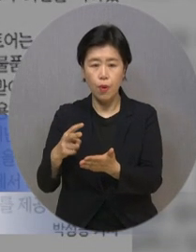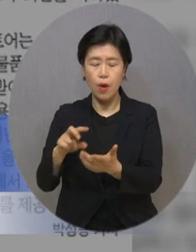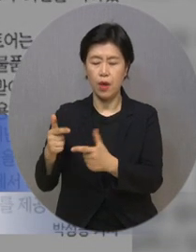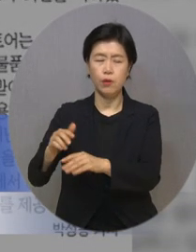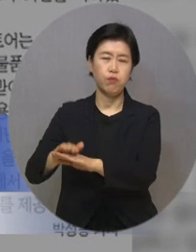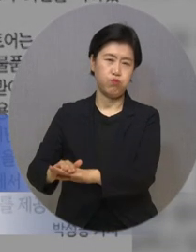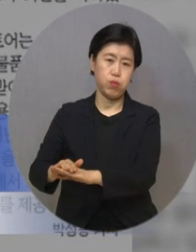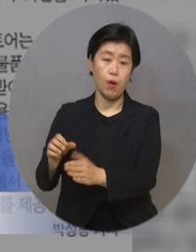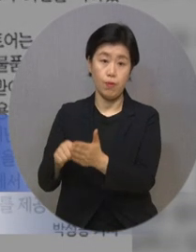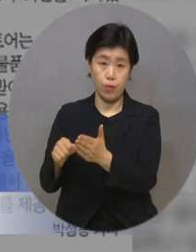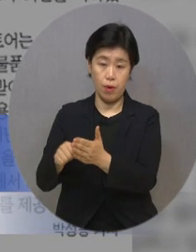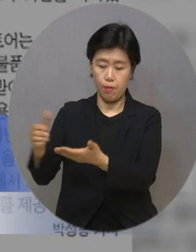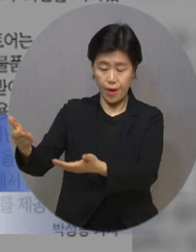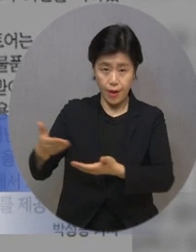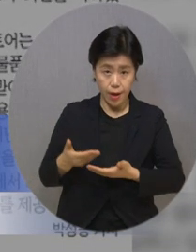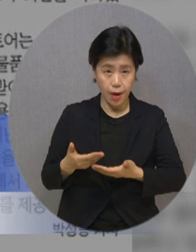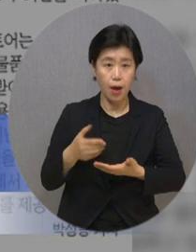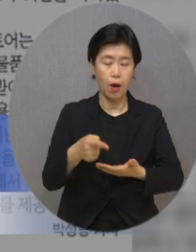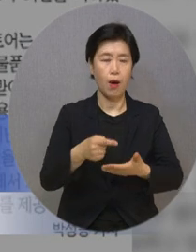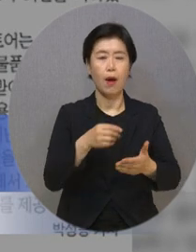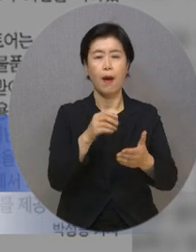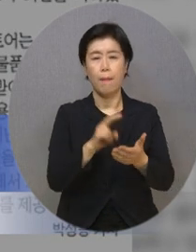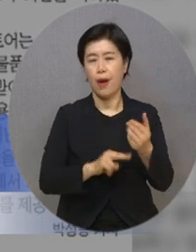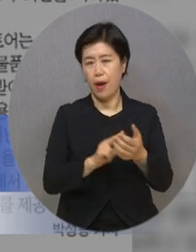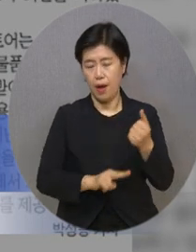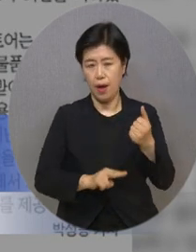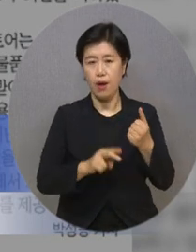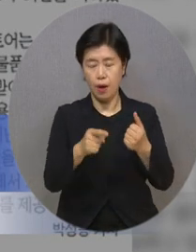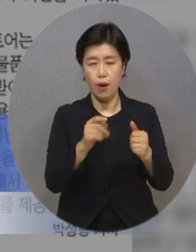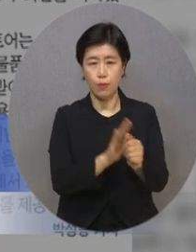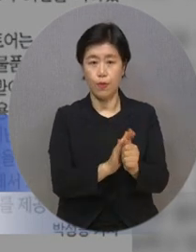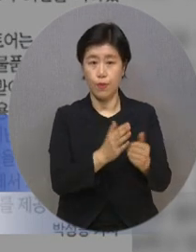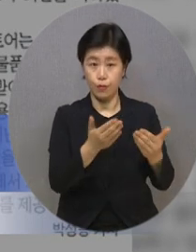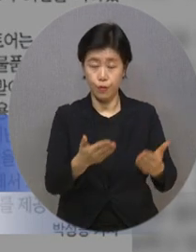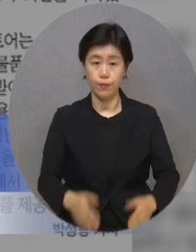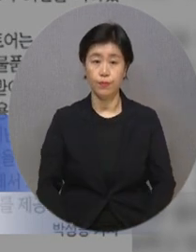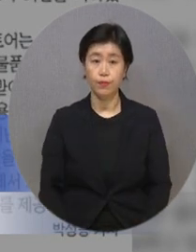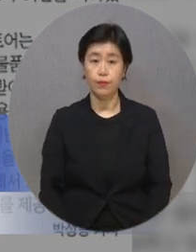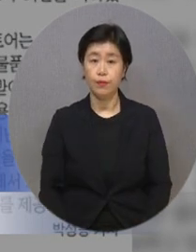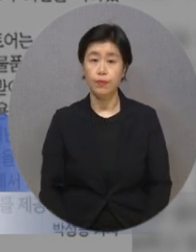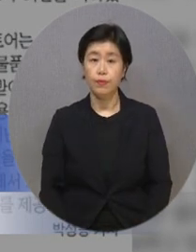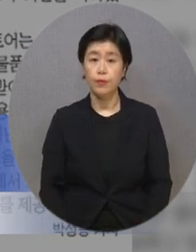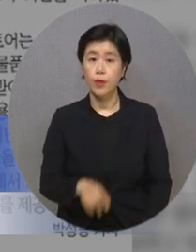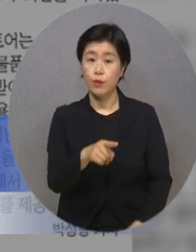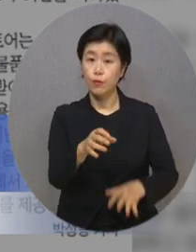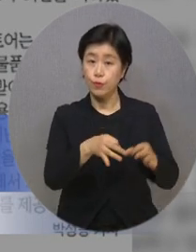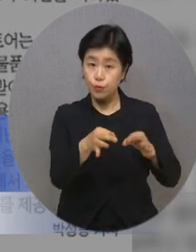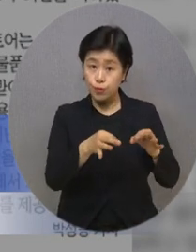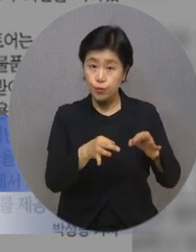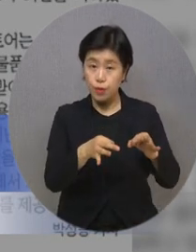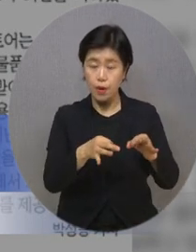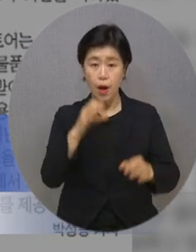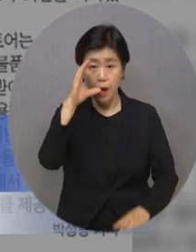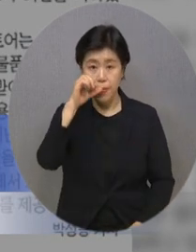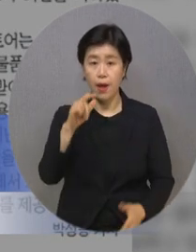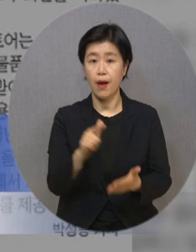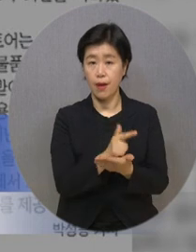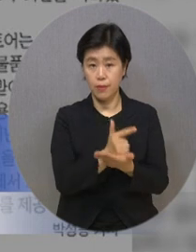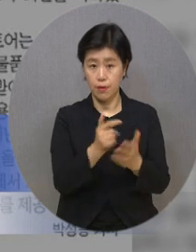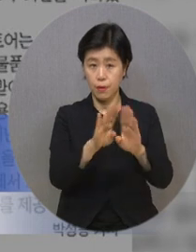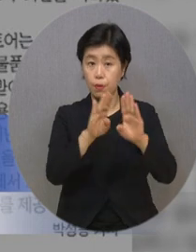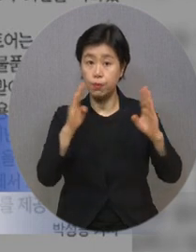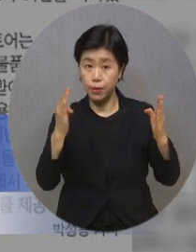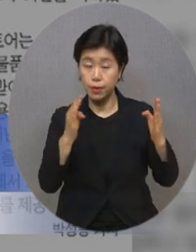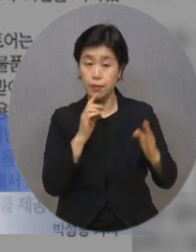수익금으로 장애인을 고용하는 장애인 직업재활시설인데요 오늘 기사에서는 굿윌스토어 밀알 강서점 오픈